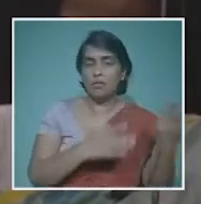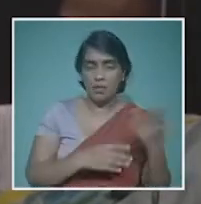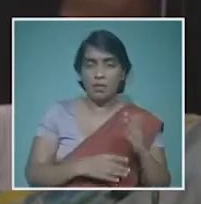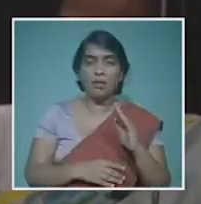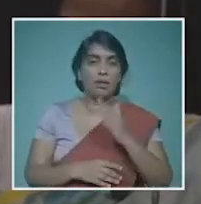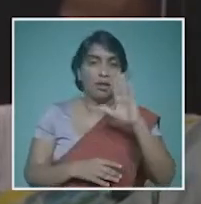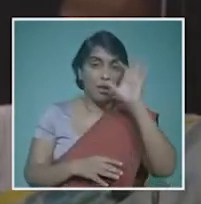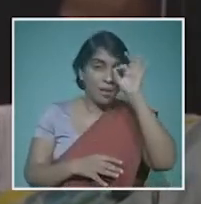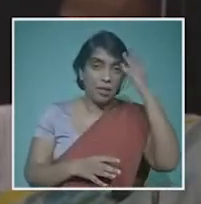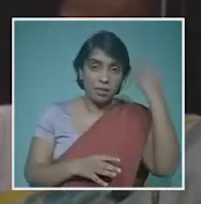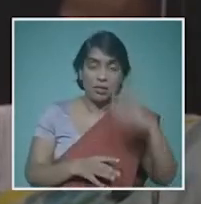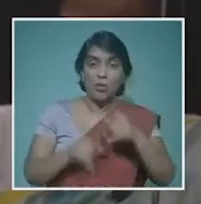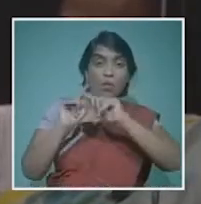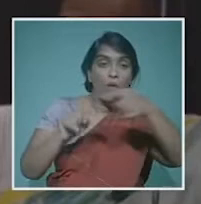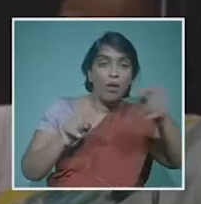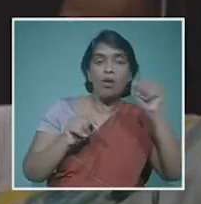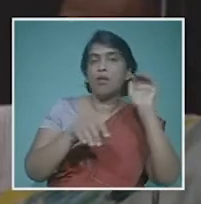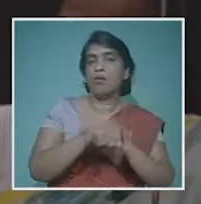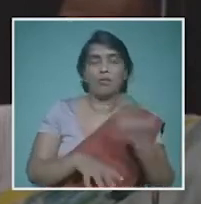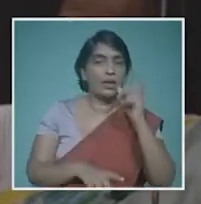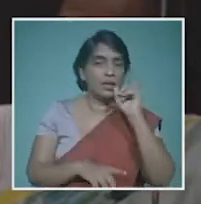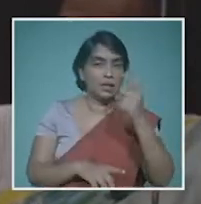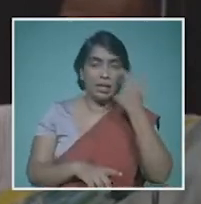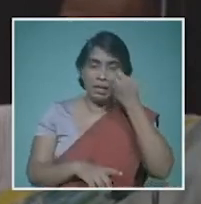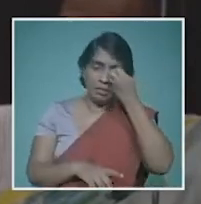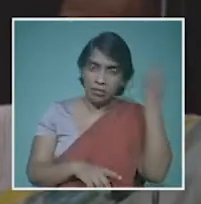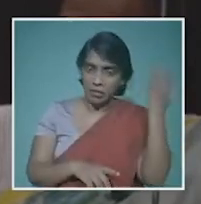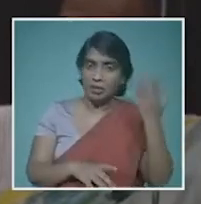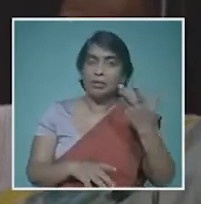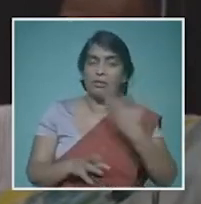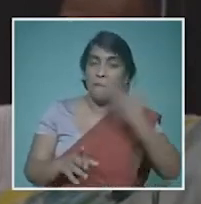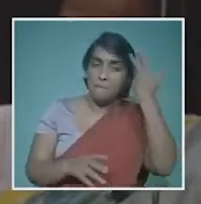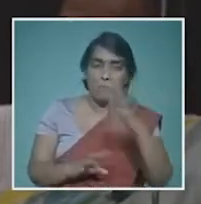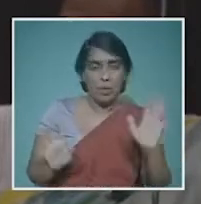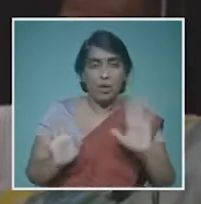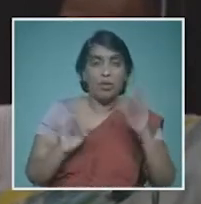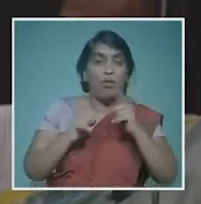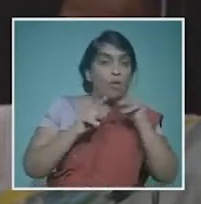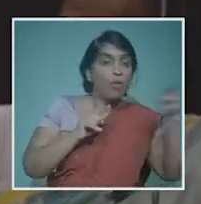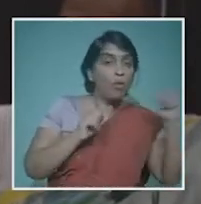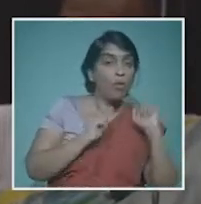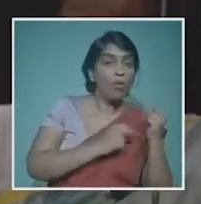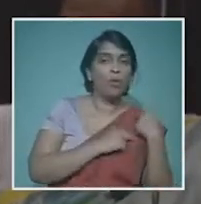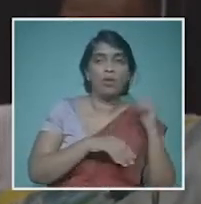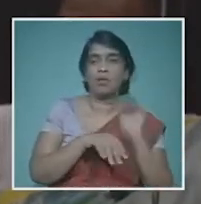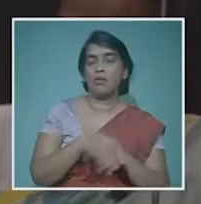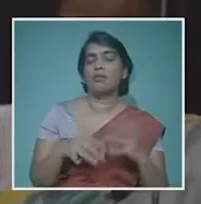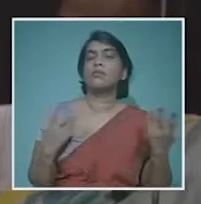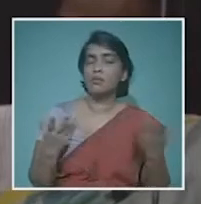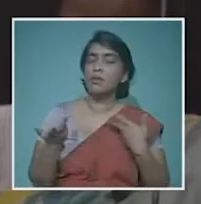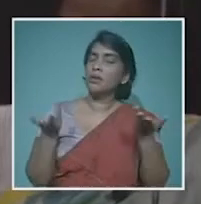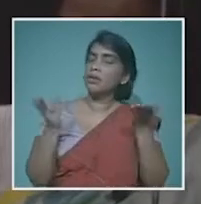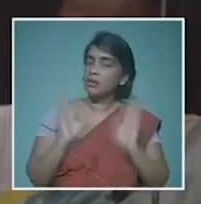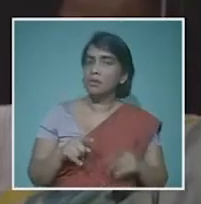මහත්තයා මැරුණා. මූලාශ්‍ර හොයාගන්න බෑ. චන්ද්‍රගා කුමාරතුංගේ ඇහැ ගියා. මරා ගන්න බැරි වුණා. හැබැයි මූලාශ්‍ර හොයාගන්න බෑ. දැන් බලන්න